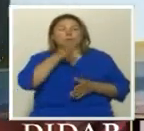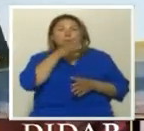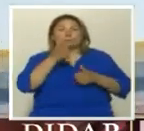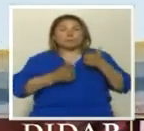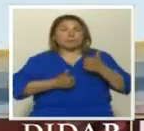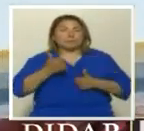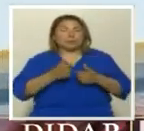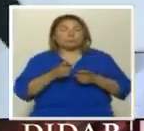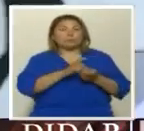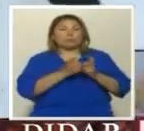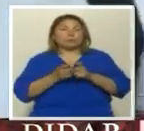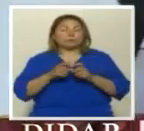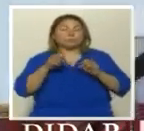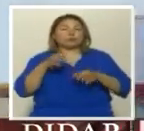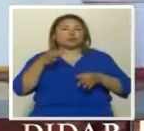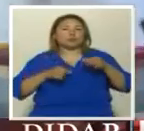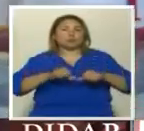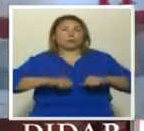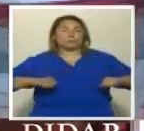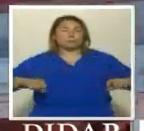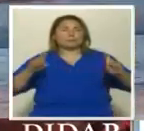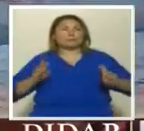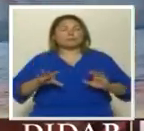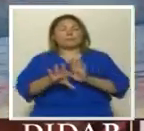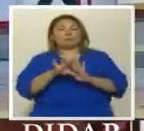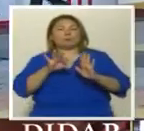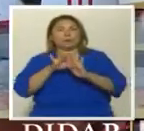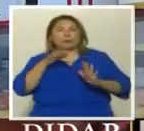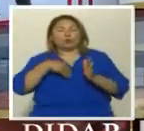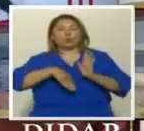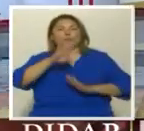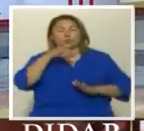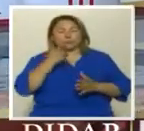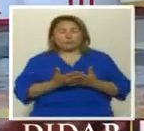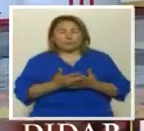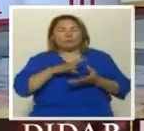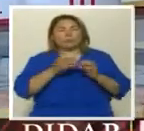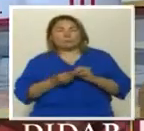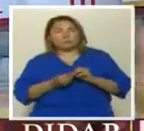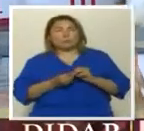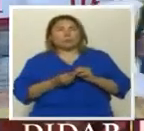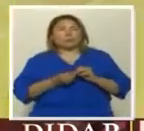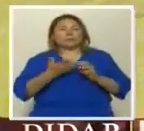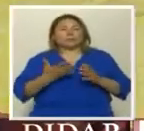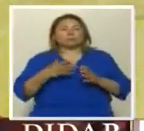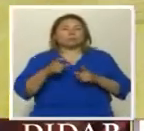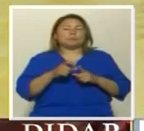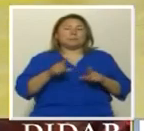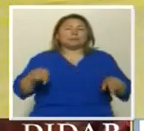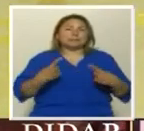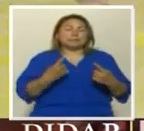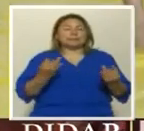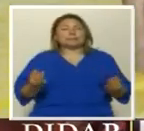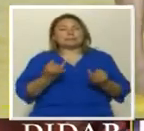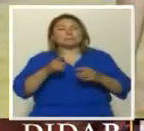соревнований борцов судили специалисты и на каждом этапе выбирали лучших. За нарушение участники могли лишиться права выступления. По словам организаторов,